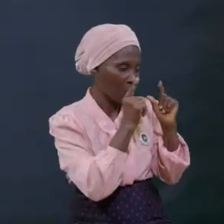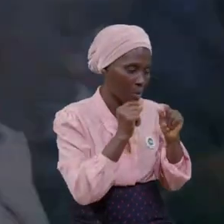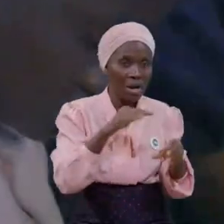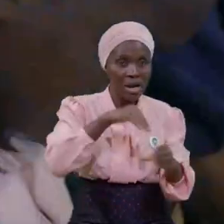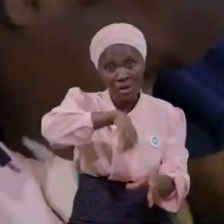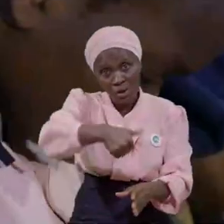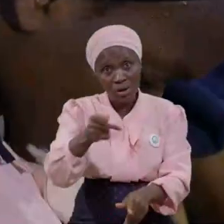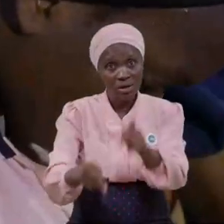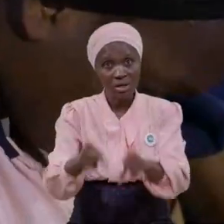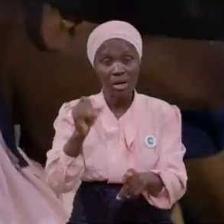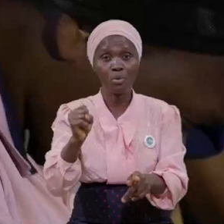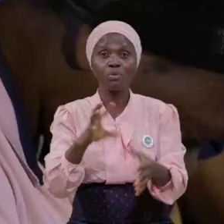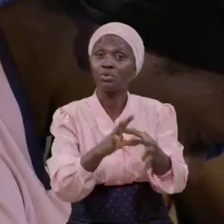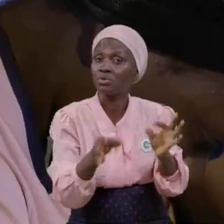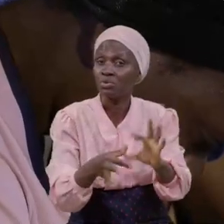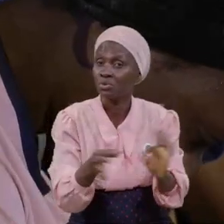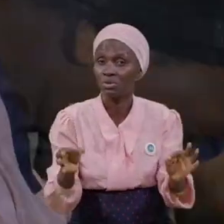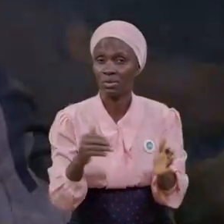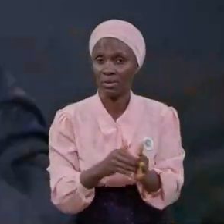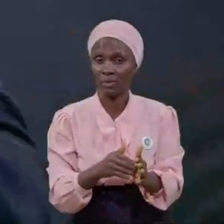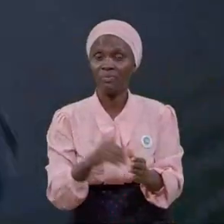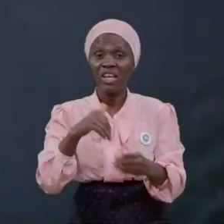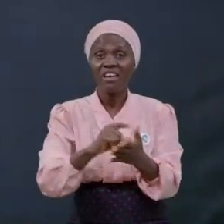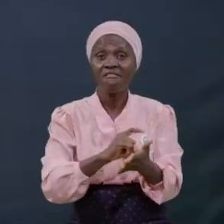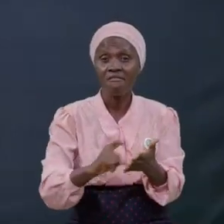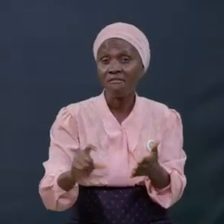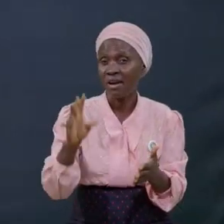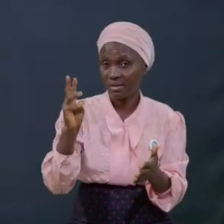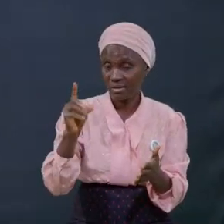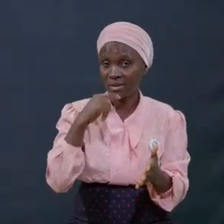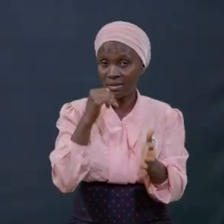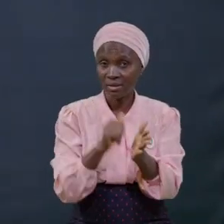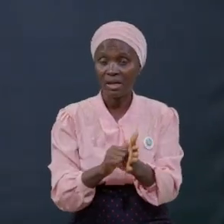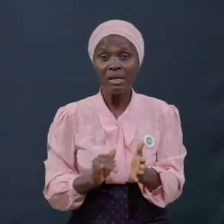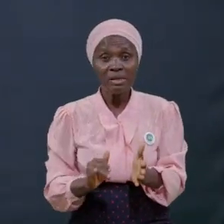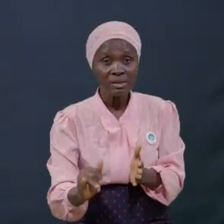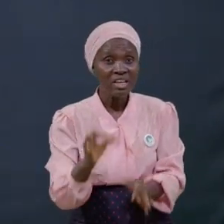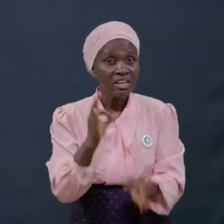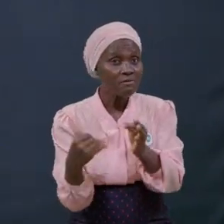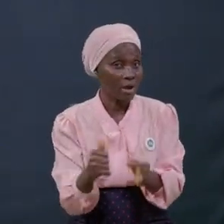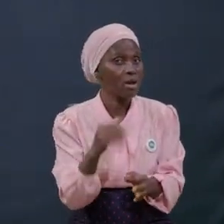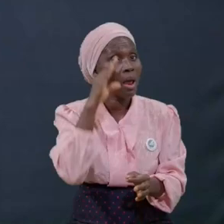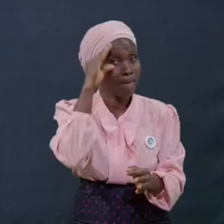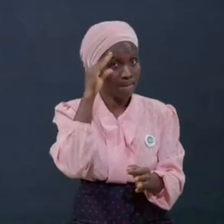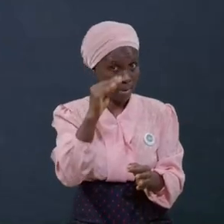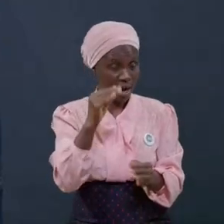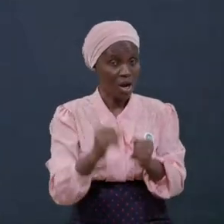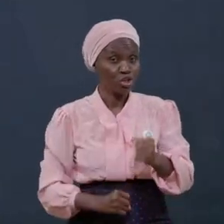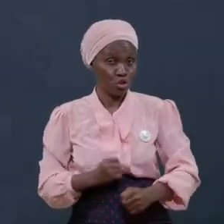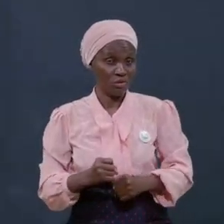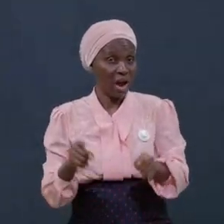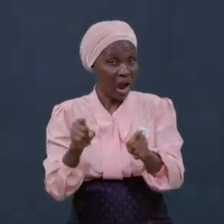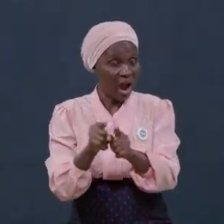Verset 16. Mais si quelqu'un souffre comme chrétien,